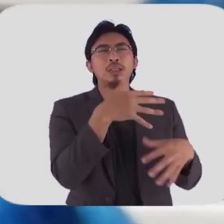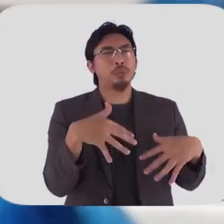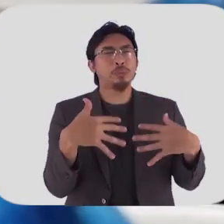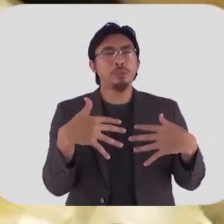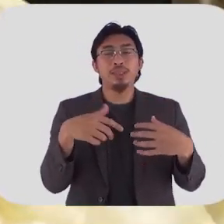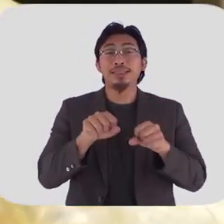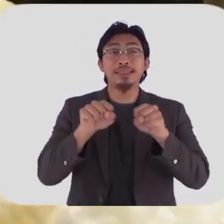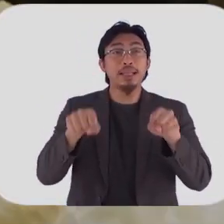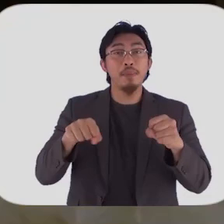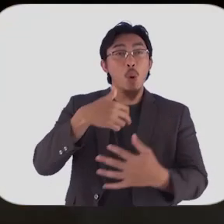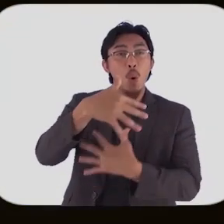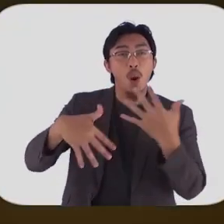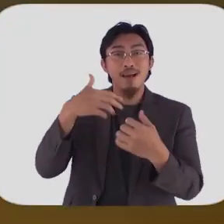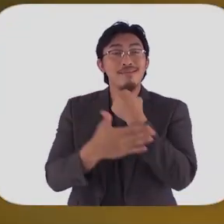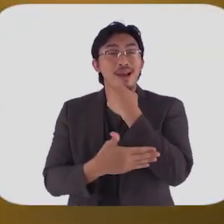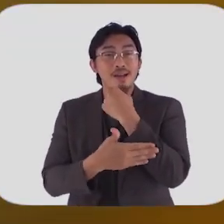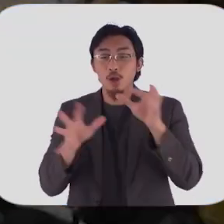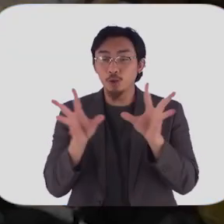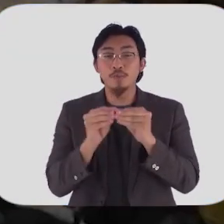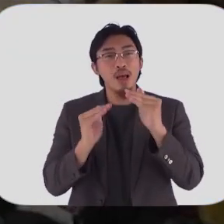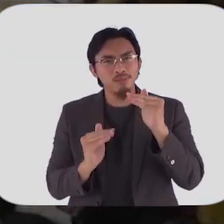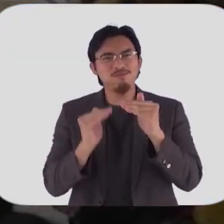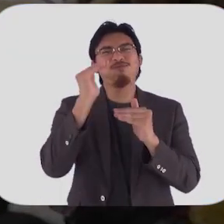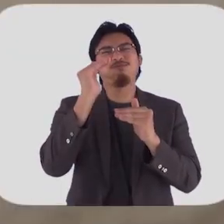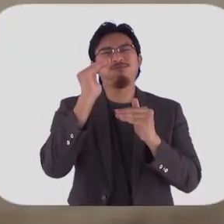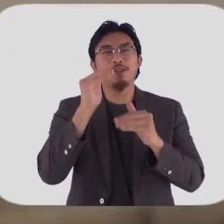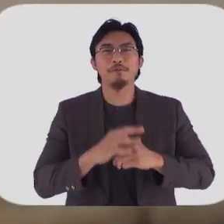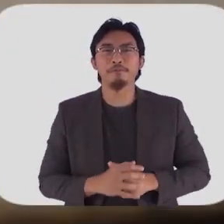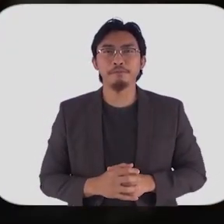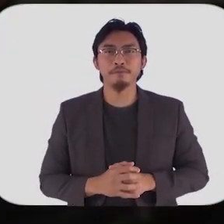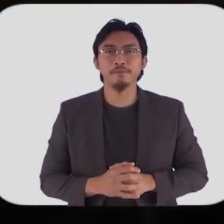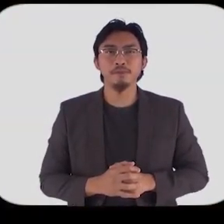sistem pengelolaan limbah negara yang sudah melebihi kapasitas.